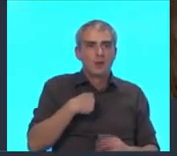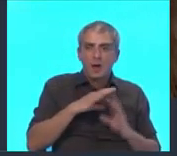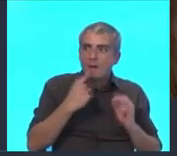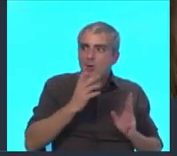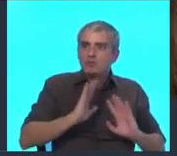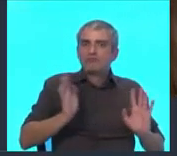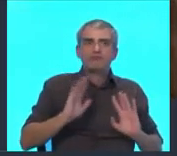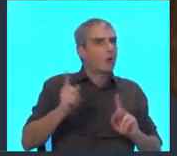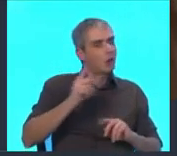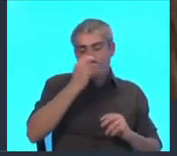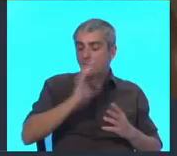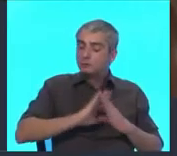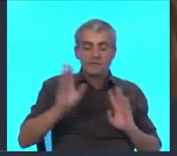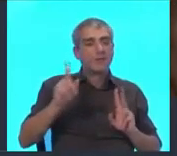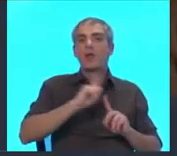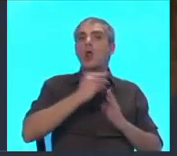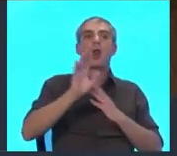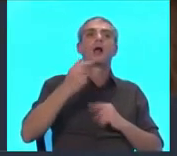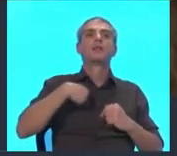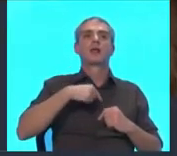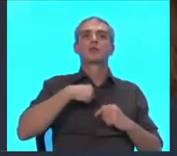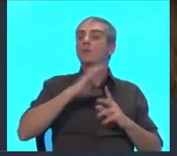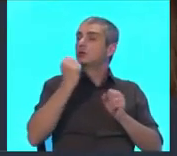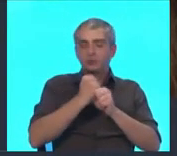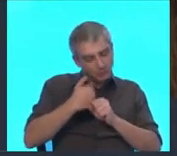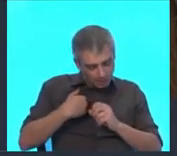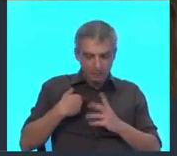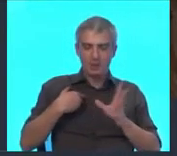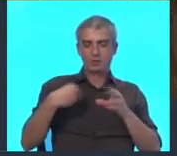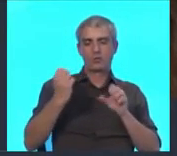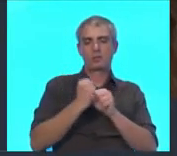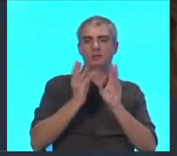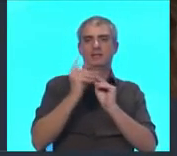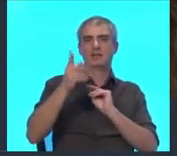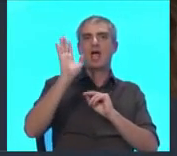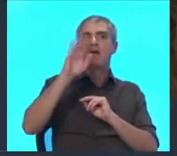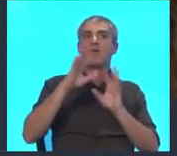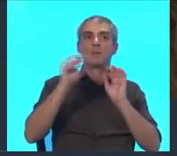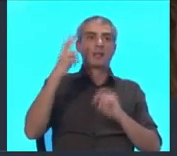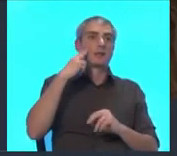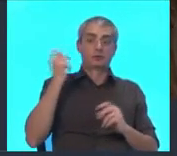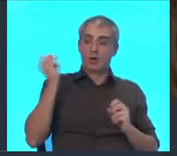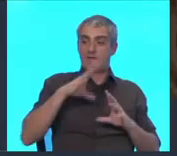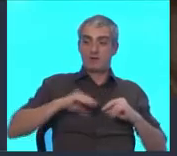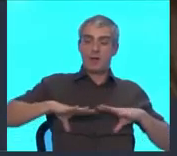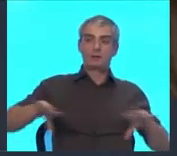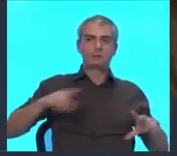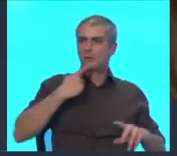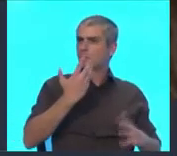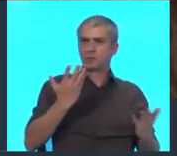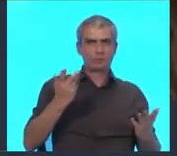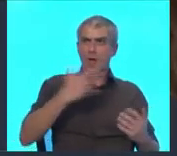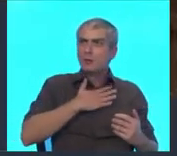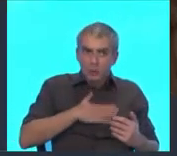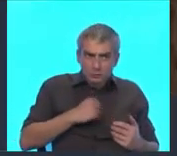את לא עוזבת אותנו, את לא הלכת, אנחנו כל מה שאת צריכה נעבור איתך, אפילו בהתחלה התביישה לבוא עם חצאיות, וזה אמרנו לה, את רוצה,